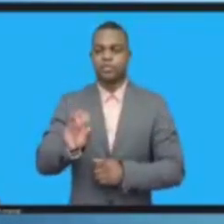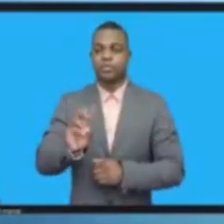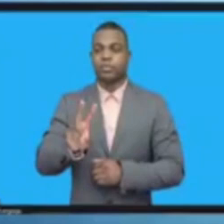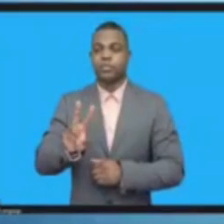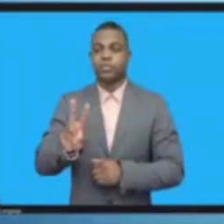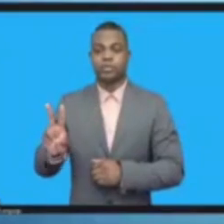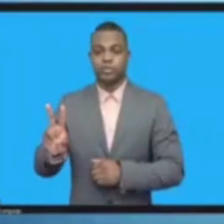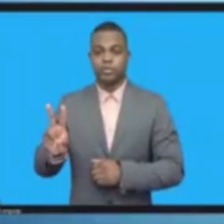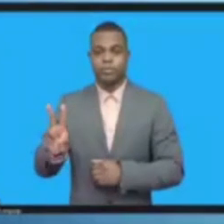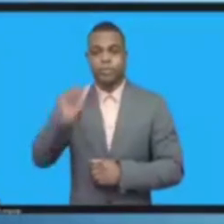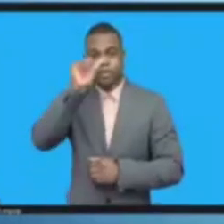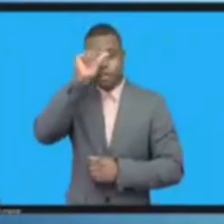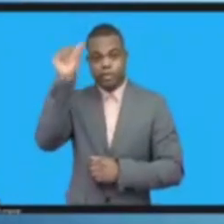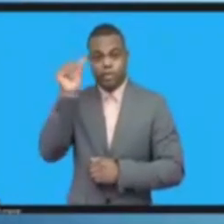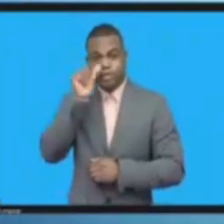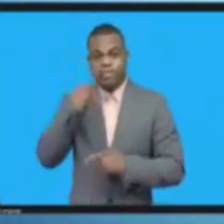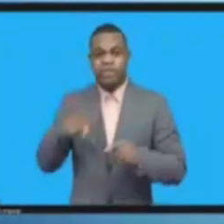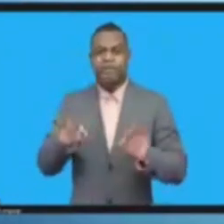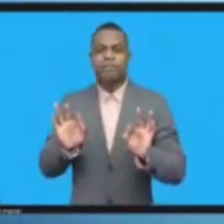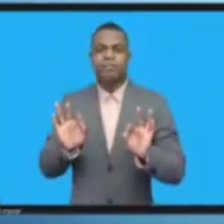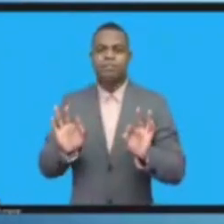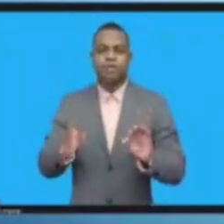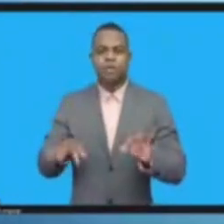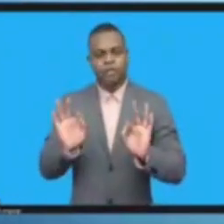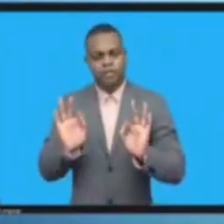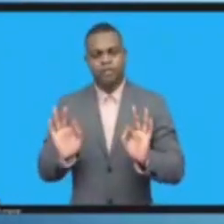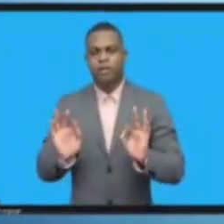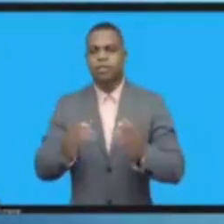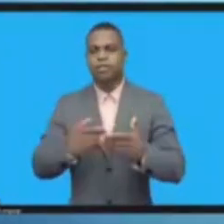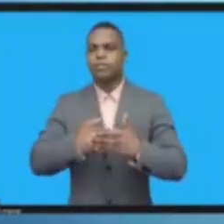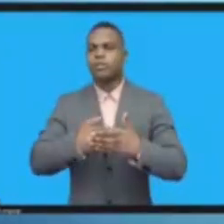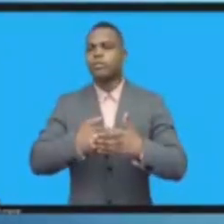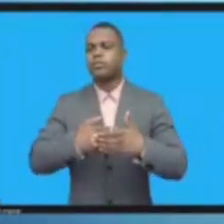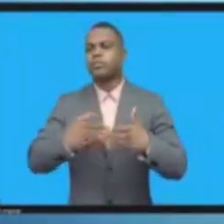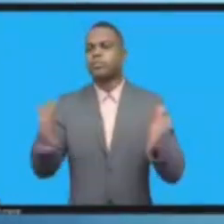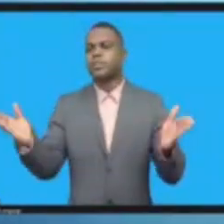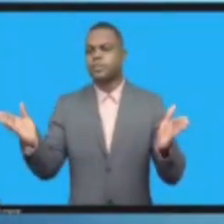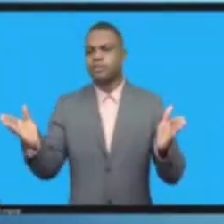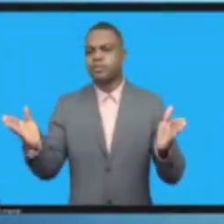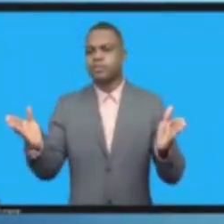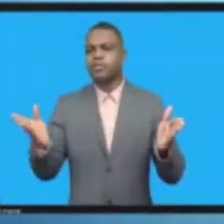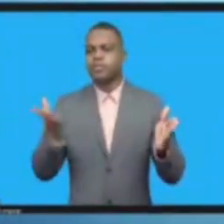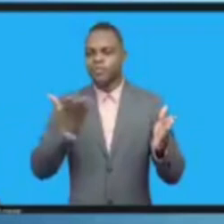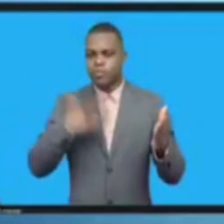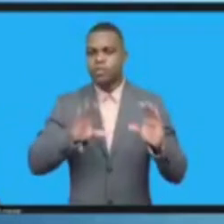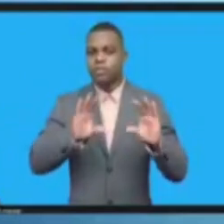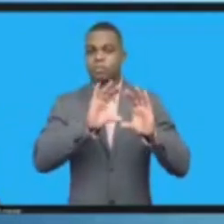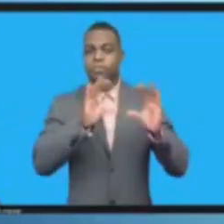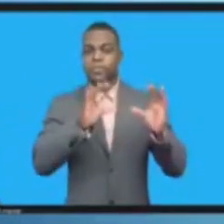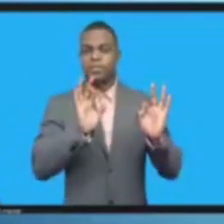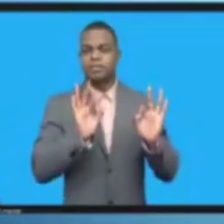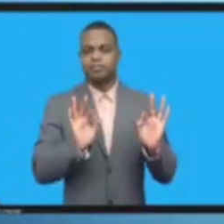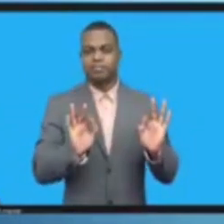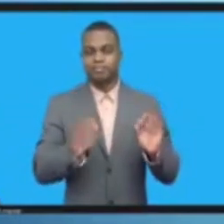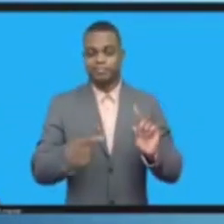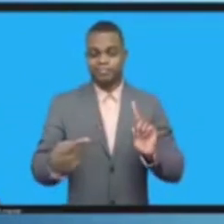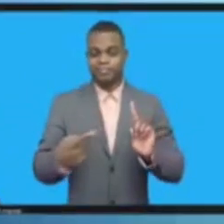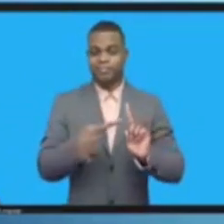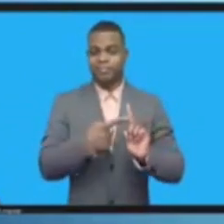été officiellement lancée par Son Excellence, Monsieur le Premier ministre de la République fédérale d'Éthiopie. Nous allons à